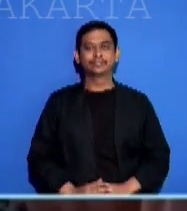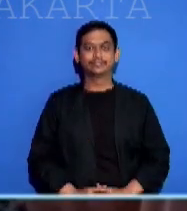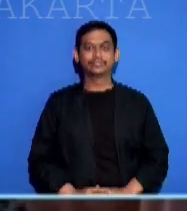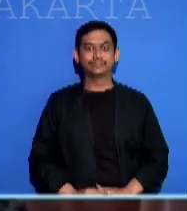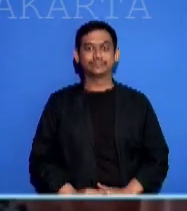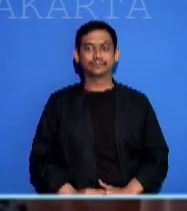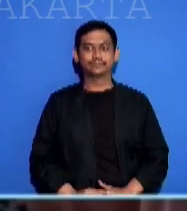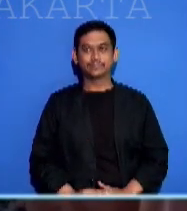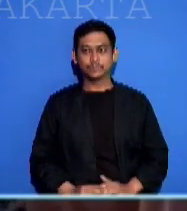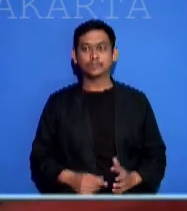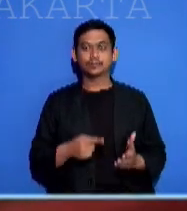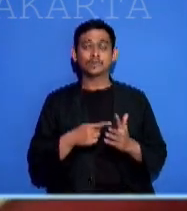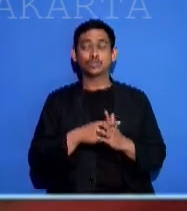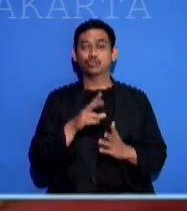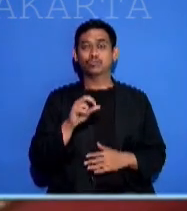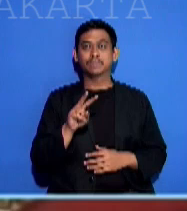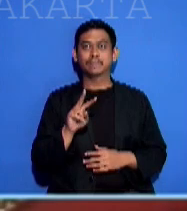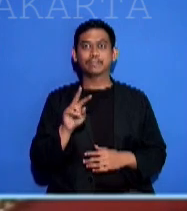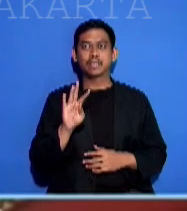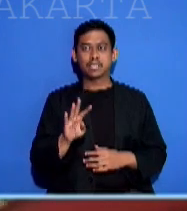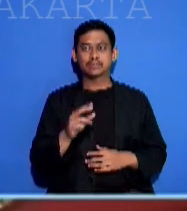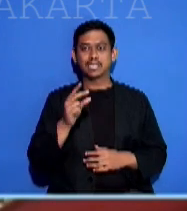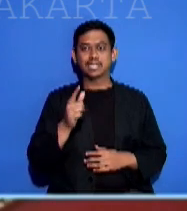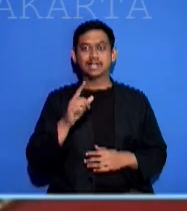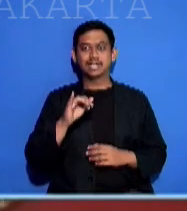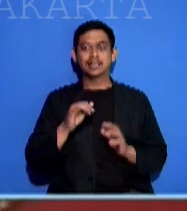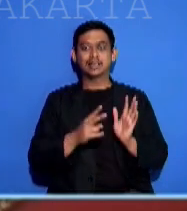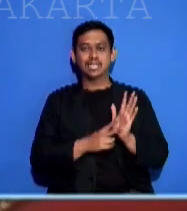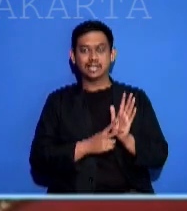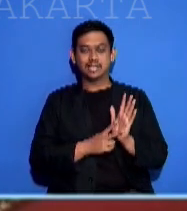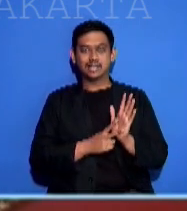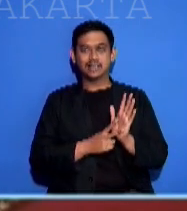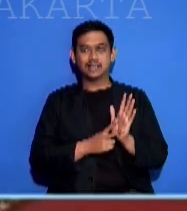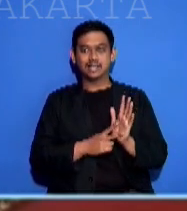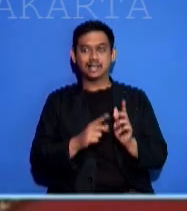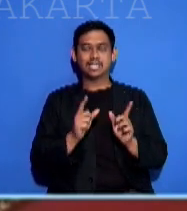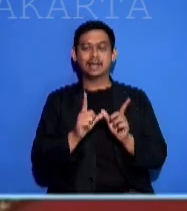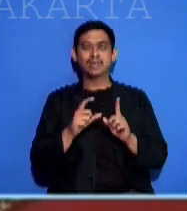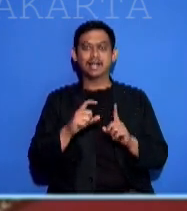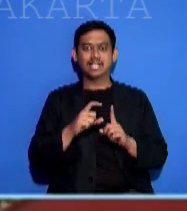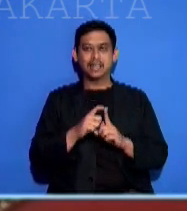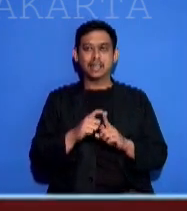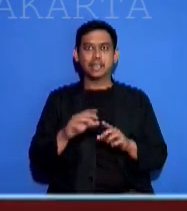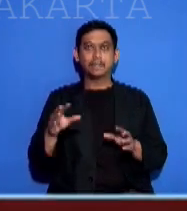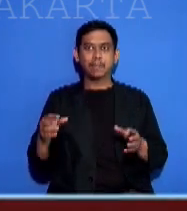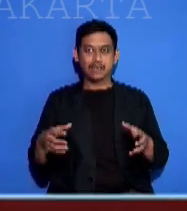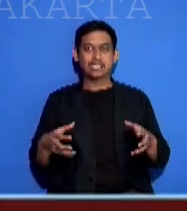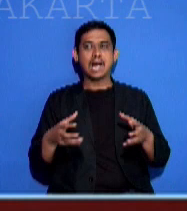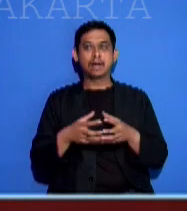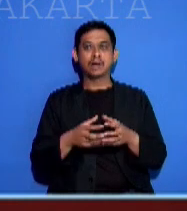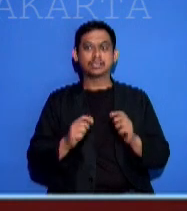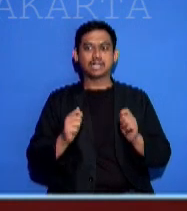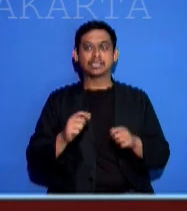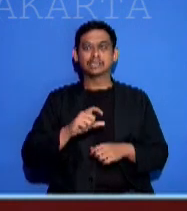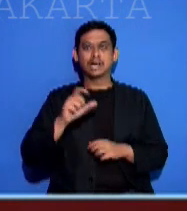Di pemilu tahun 2024, R. Indardi WD ikut berpartisipasi untuk menjadi calon legislatif melalui